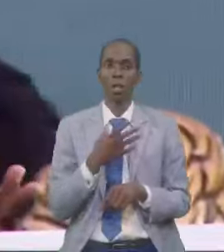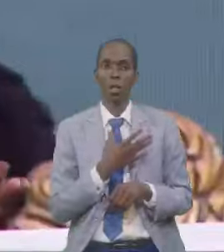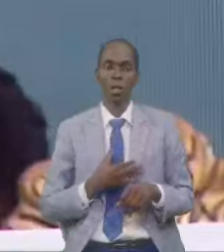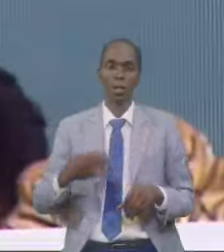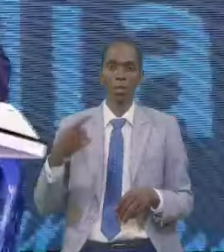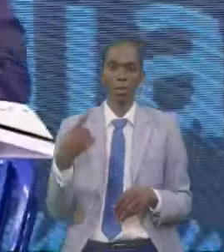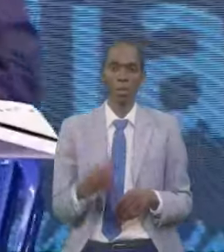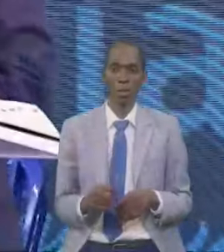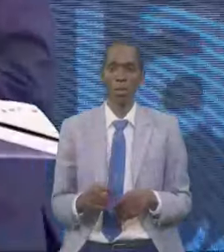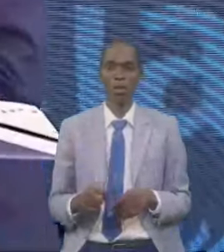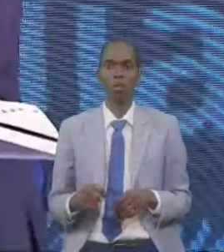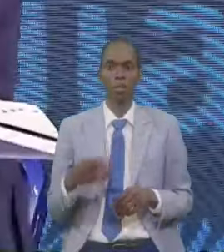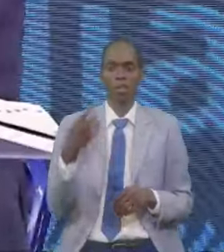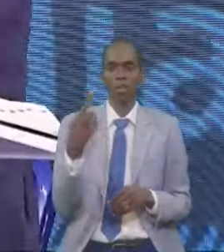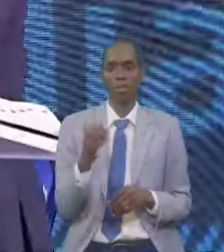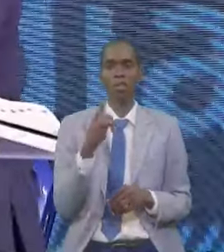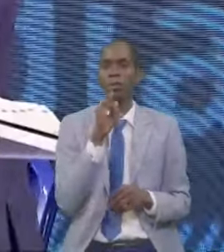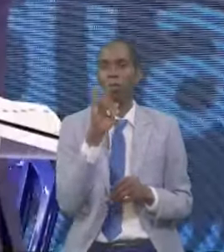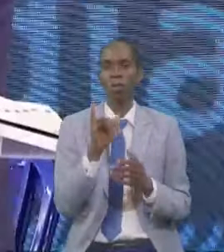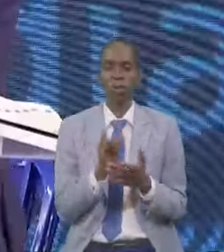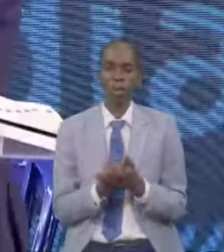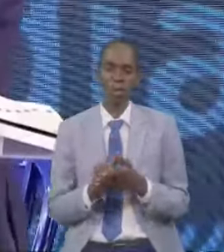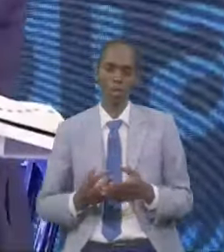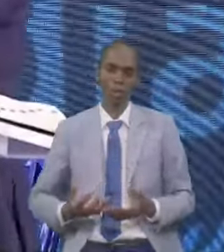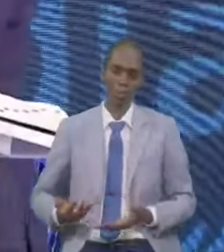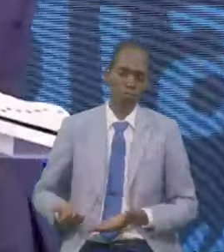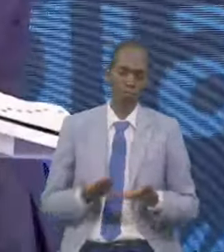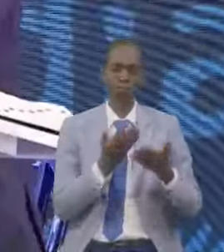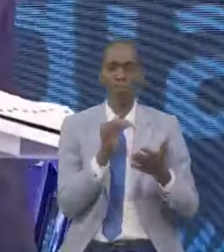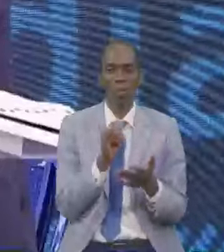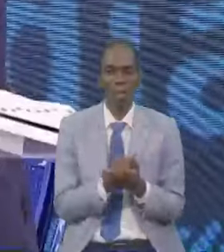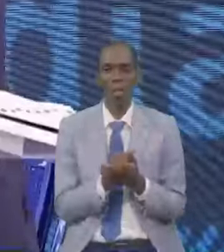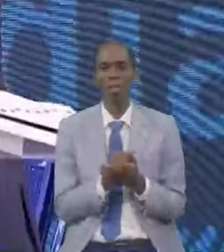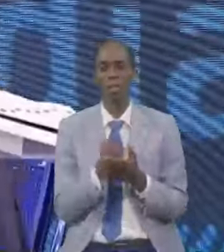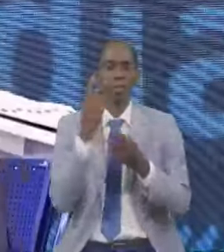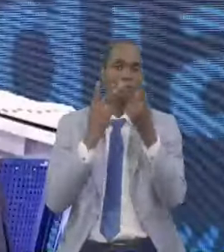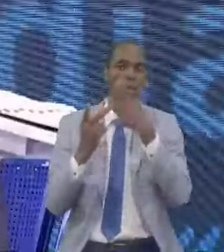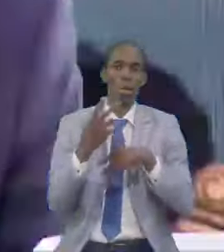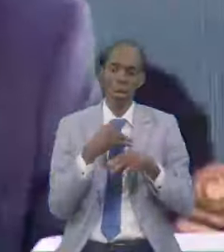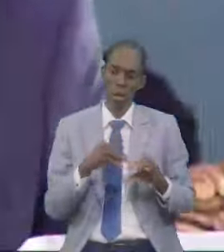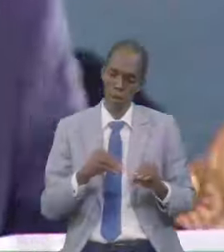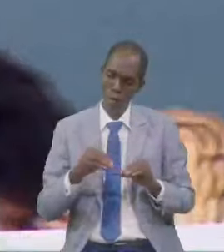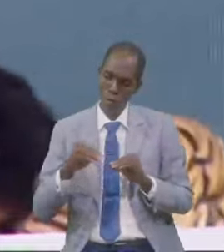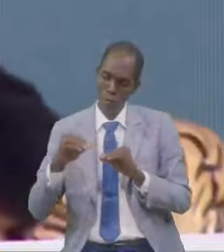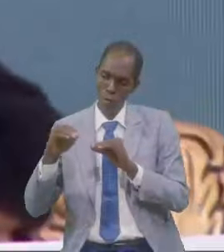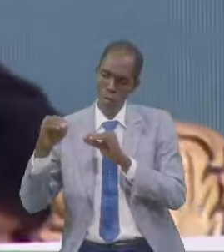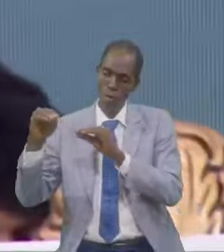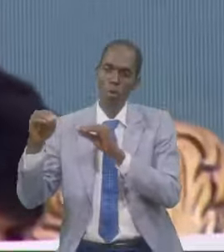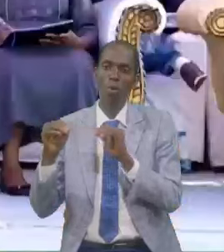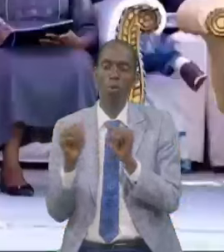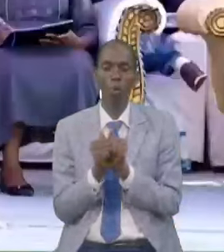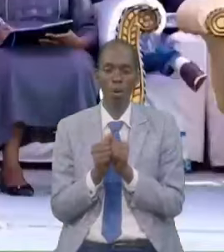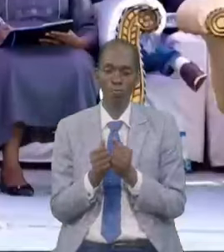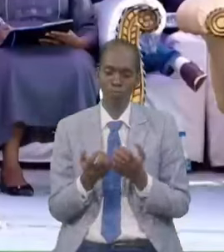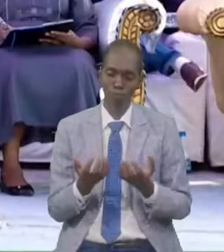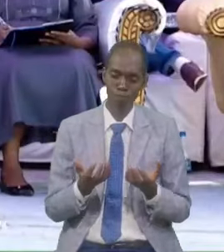that carries that vision, makes it a mission, and he goes on and he pursues with passion. ఆయొక్క హీరో